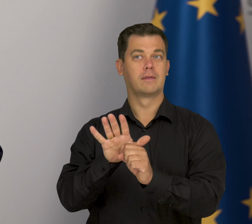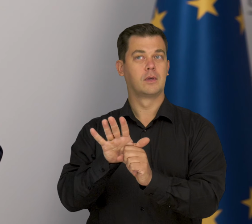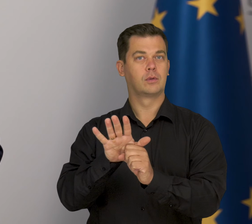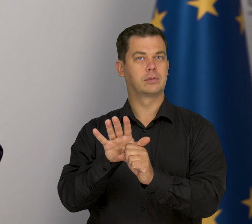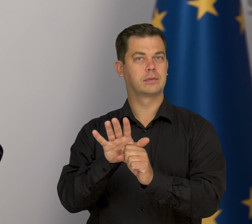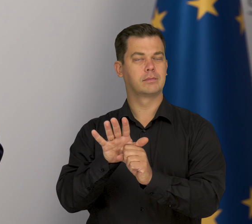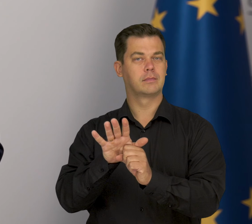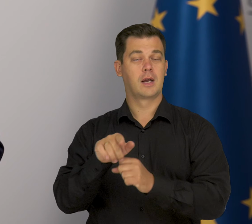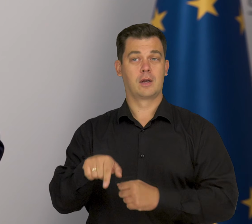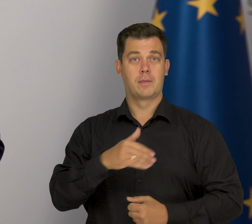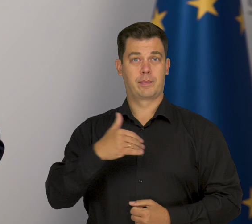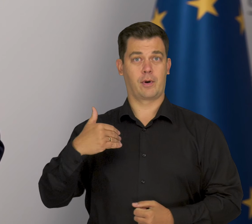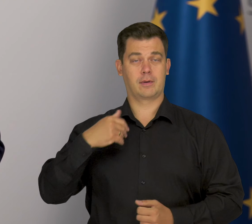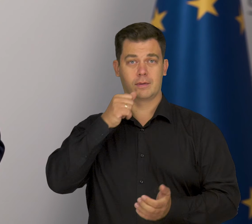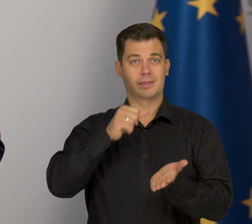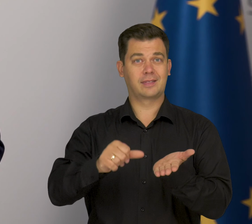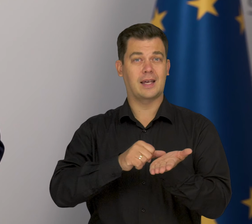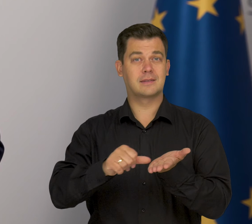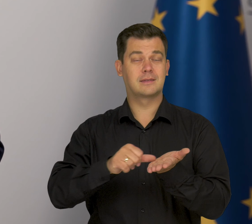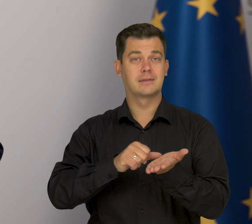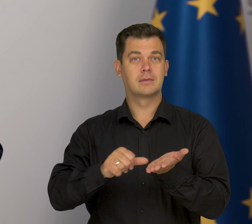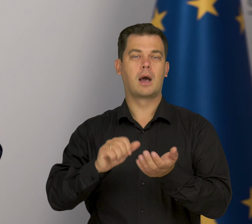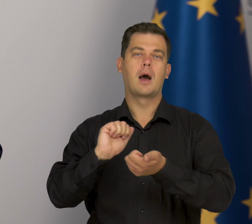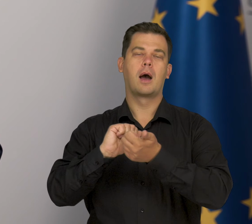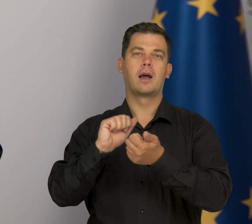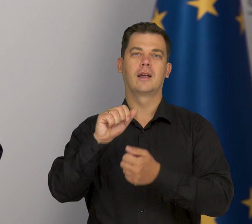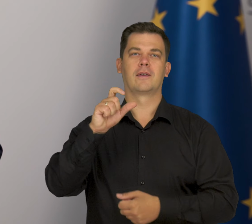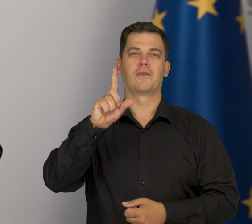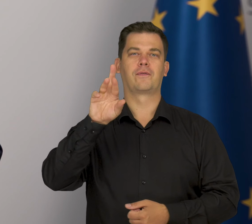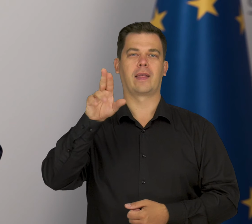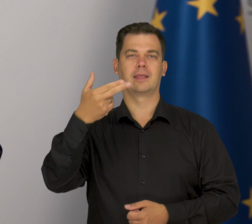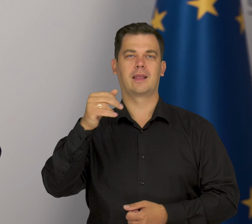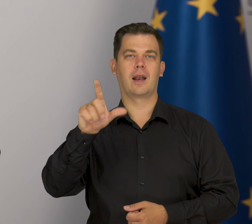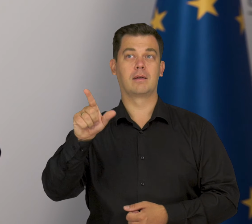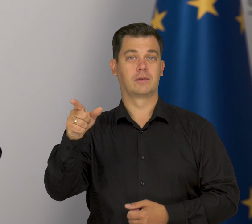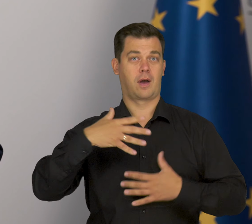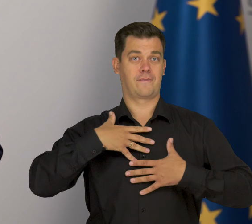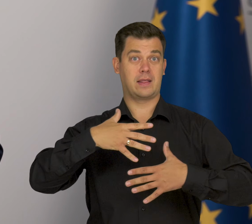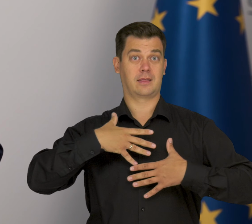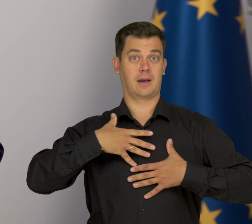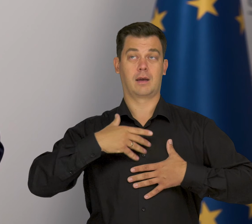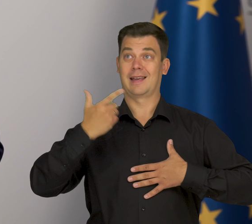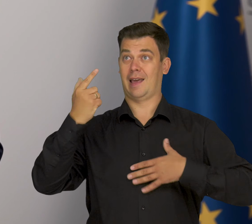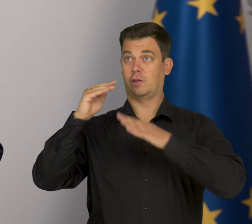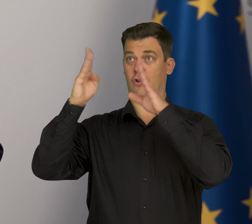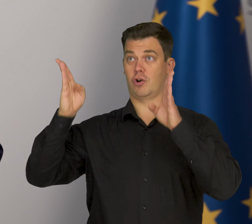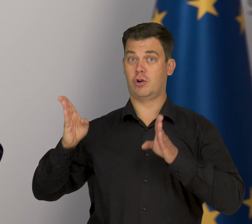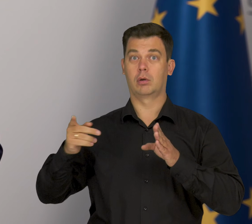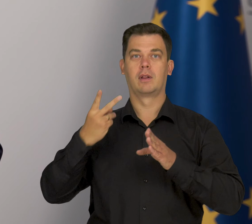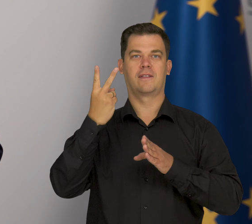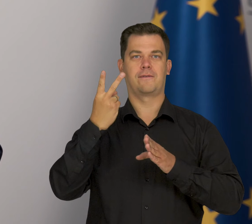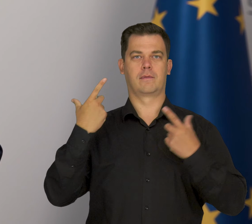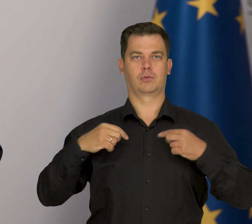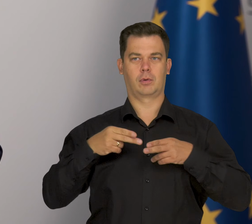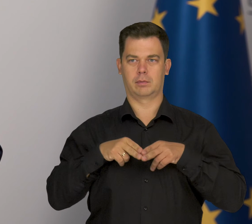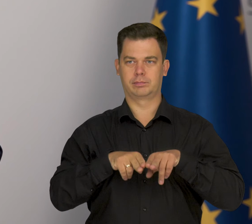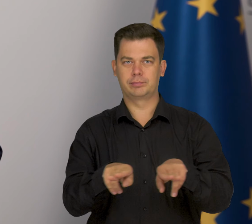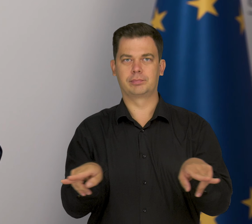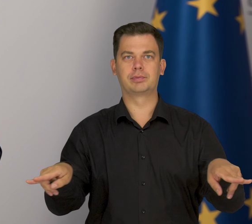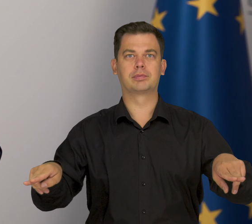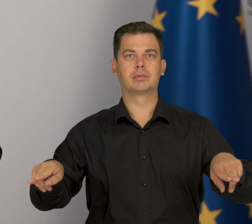pandemią. Polski test na koronawirusa czy wentyl, jeden respirator do wentylacji dwóch osób.